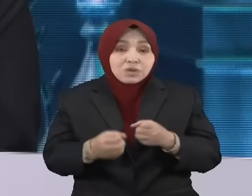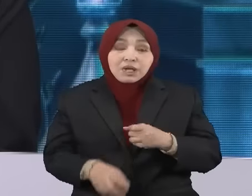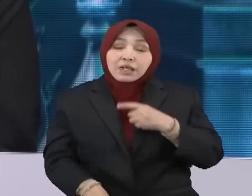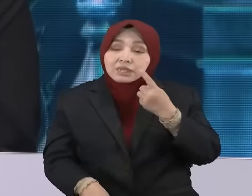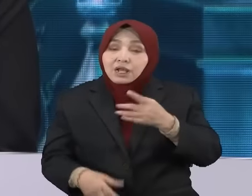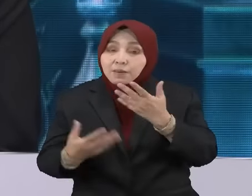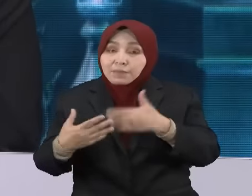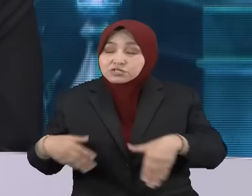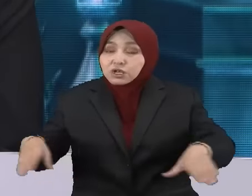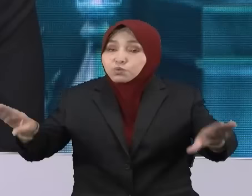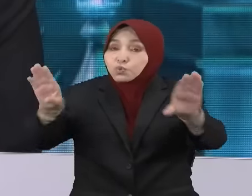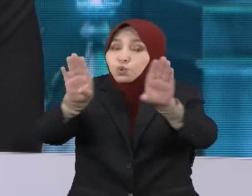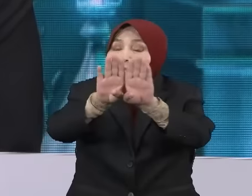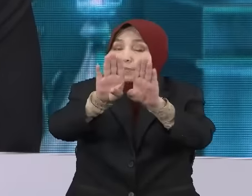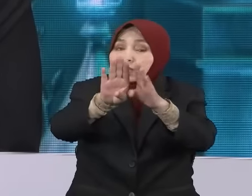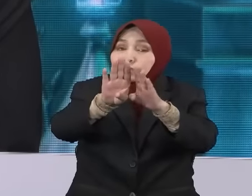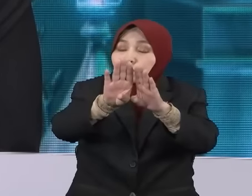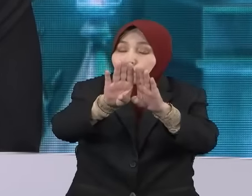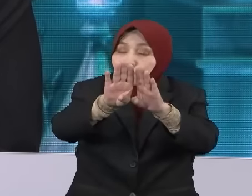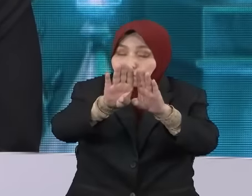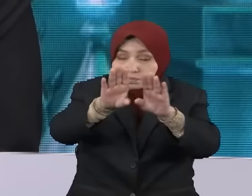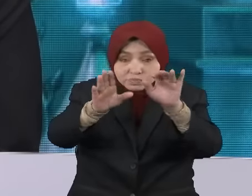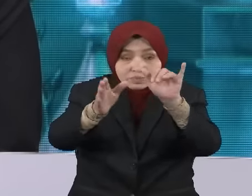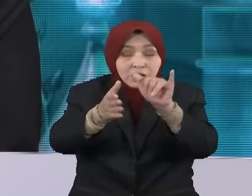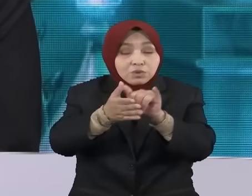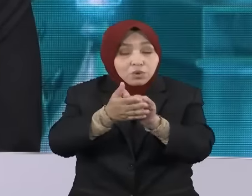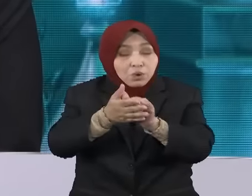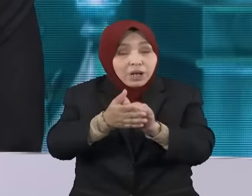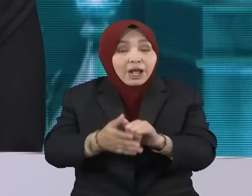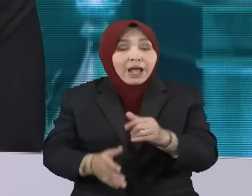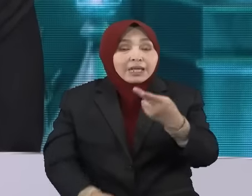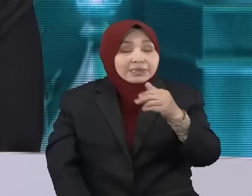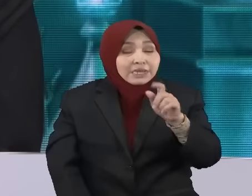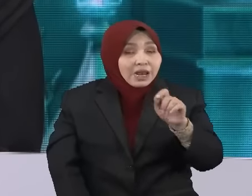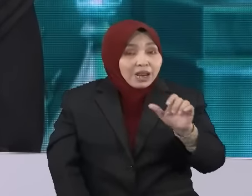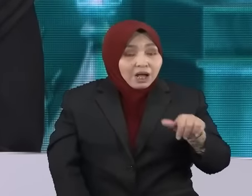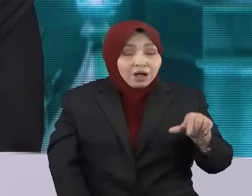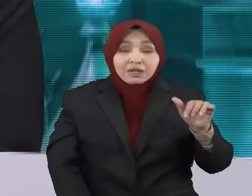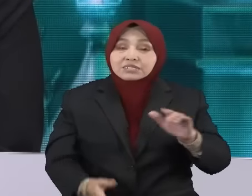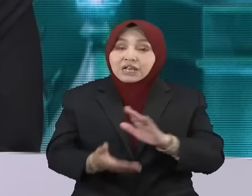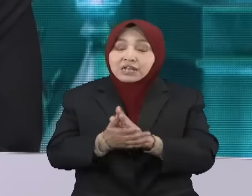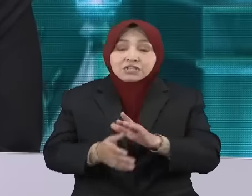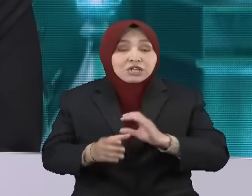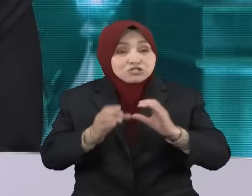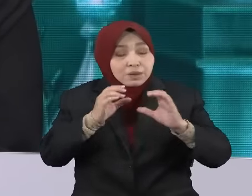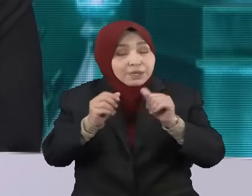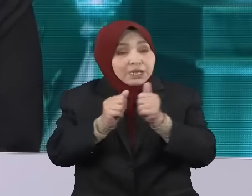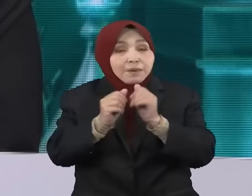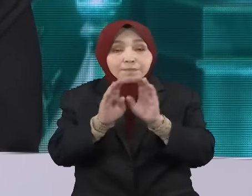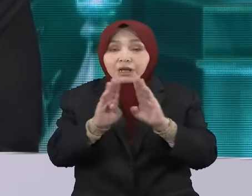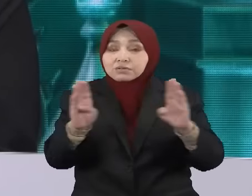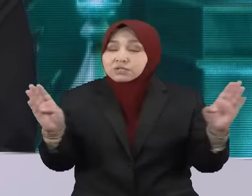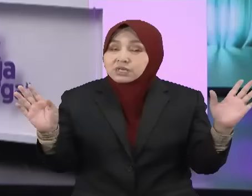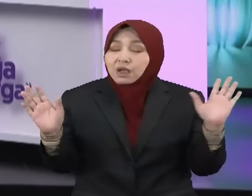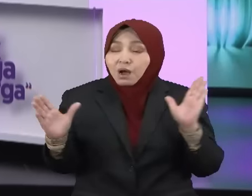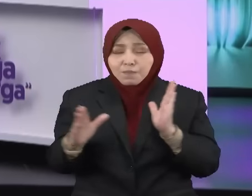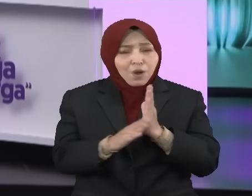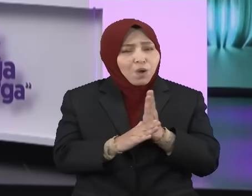dia tutup pintu waqalat haytalak, dan dia kata dengan bahasa yang kita kata bahasa yang menggoda